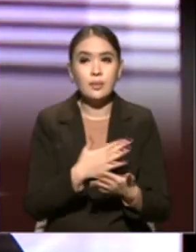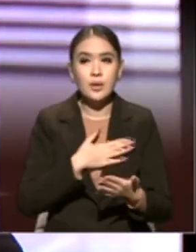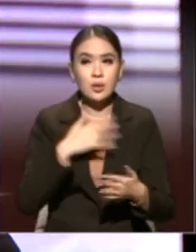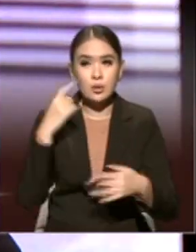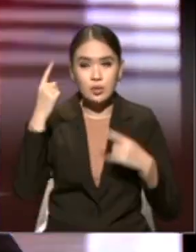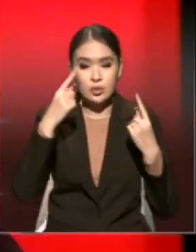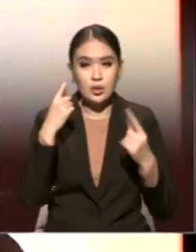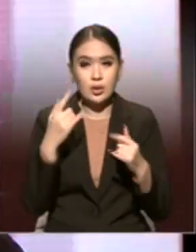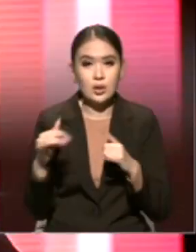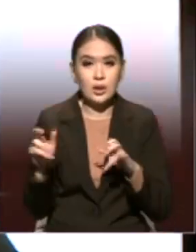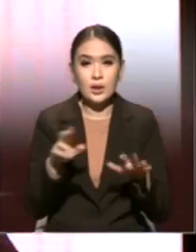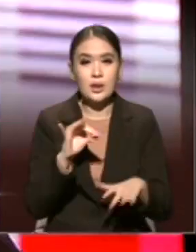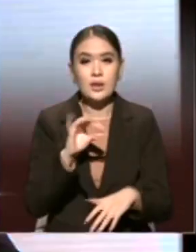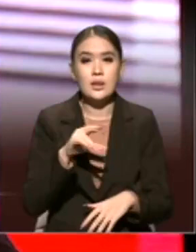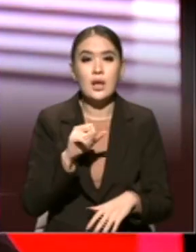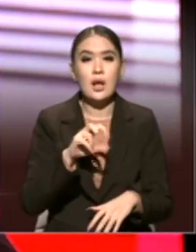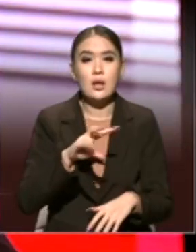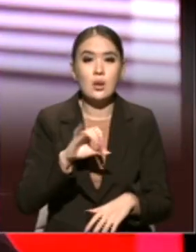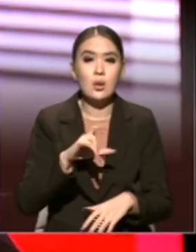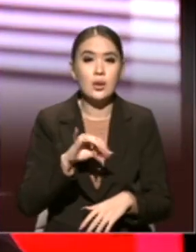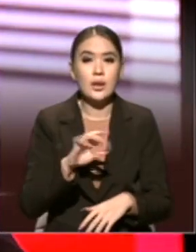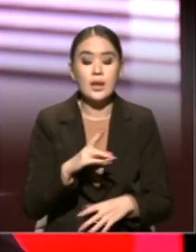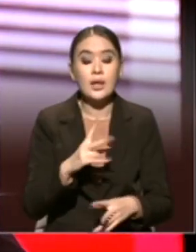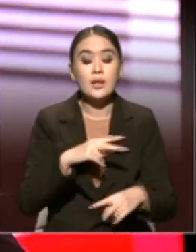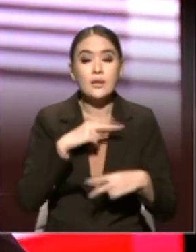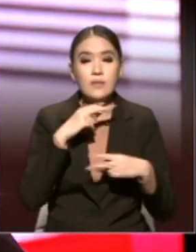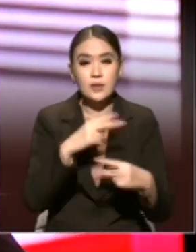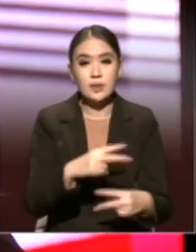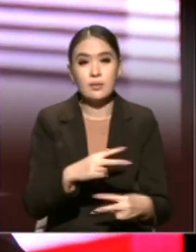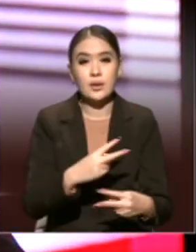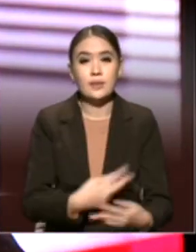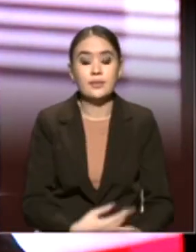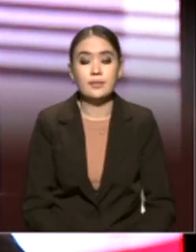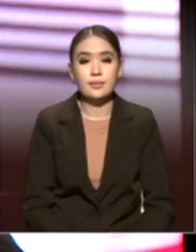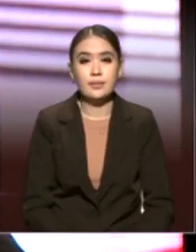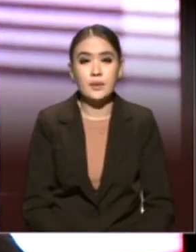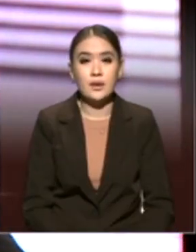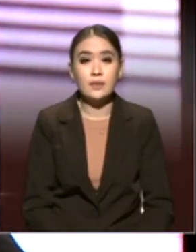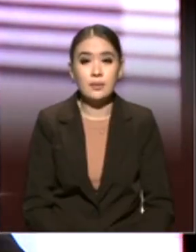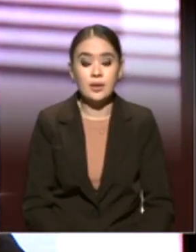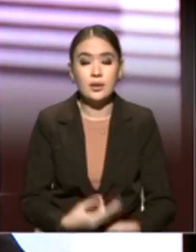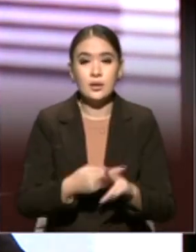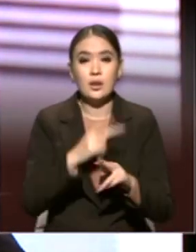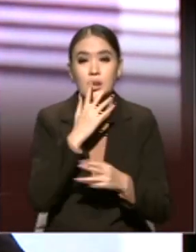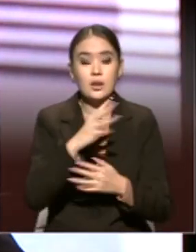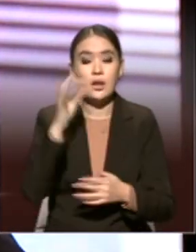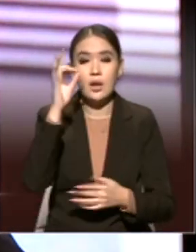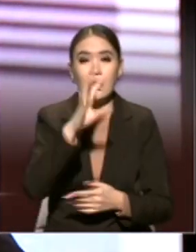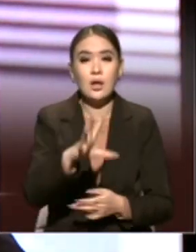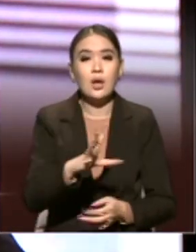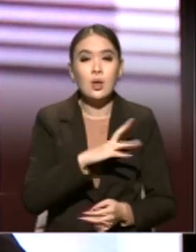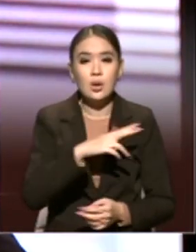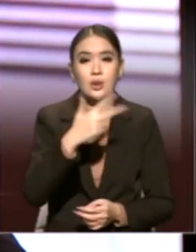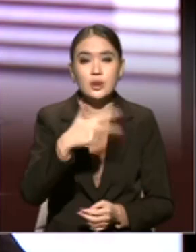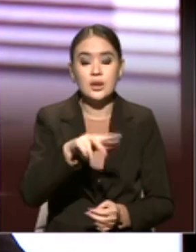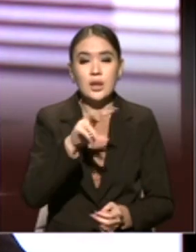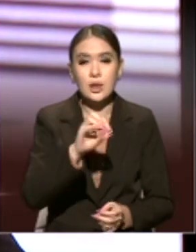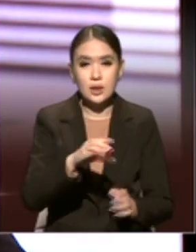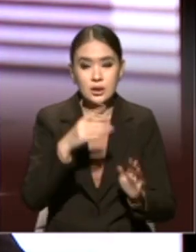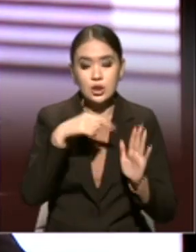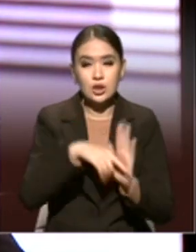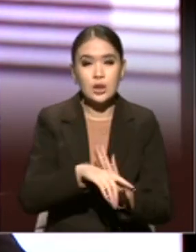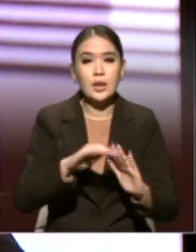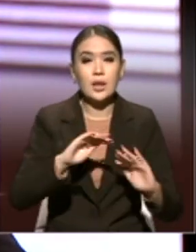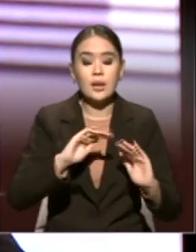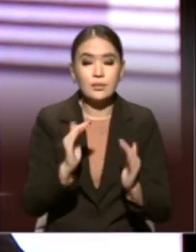ұлттық идеологияға қатты мән берсек деп ойлаймын. Ұлттық идеологияның әрине шынын айту керек, 30 жыл ішінде